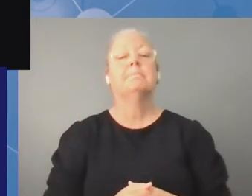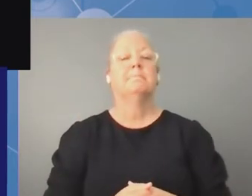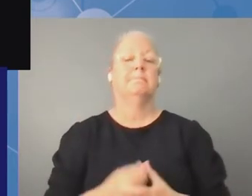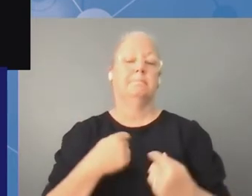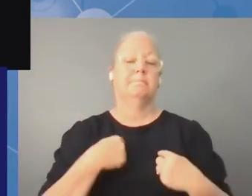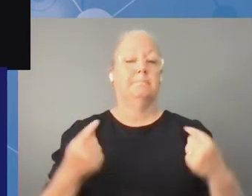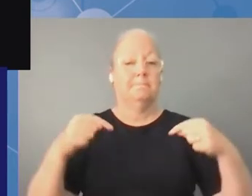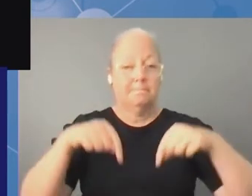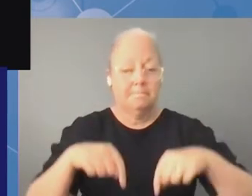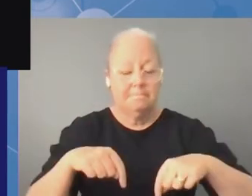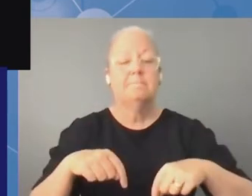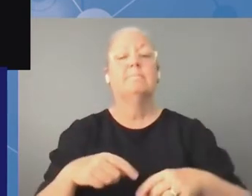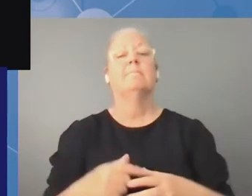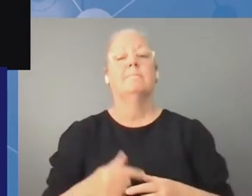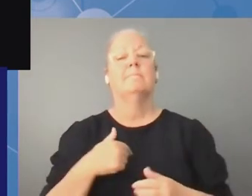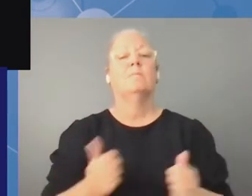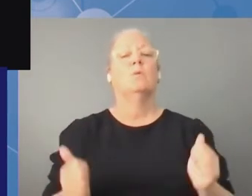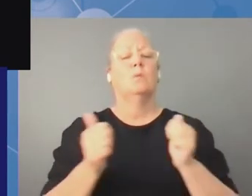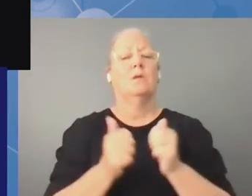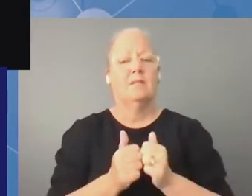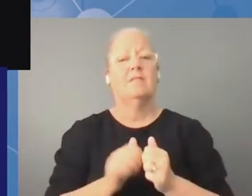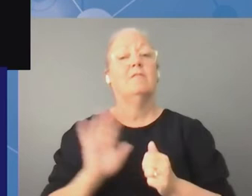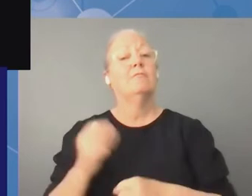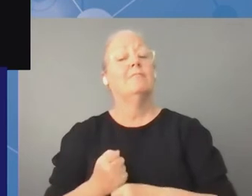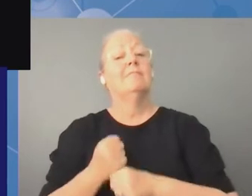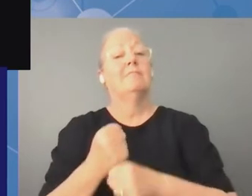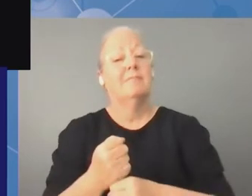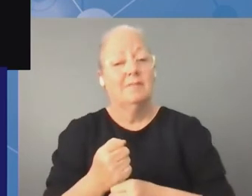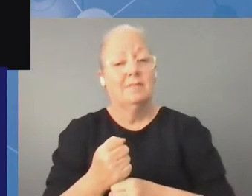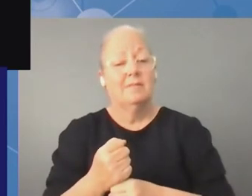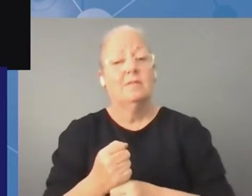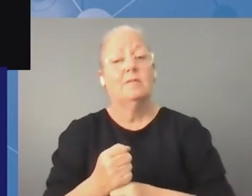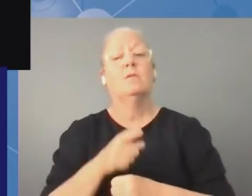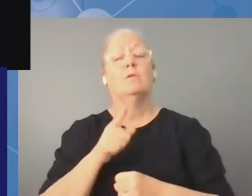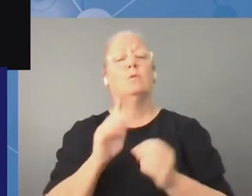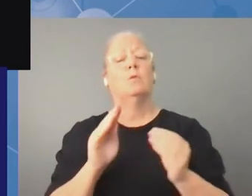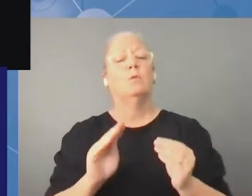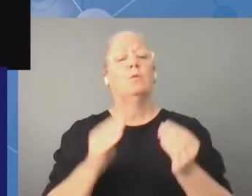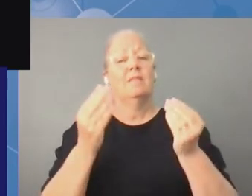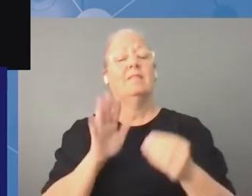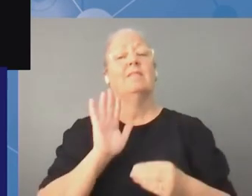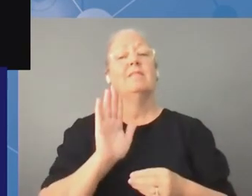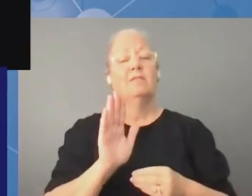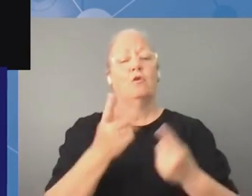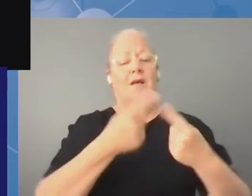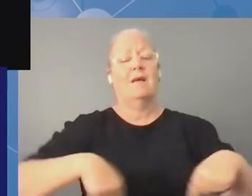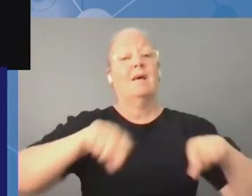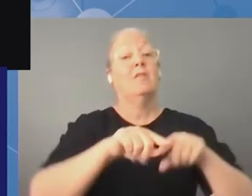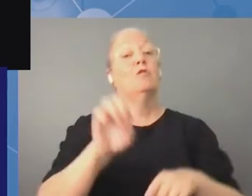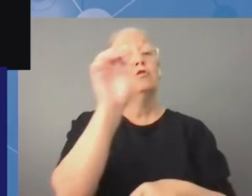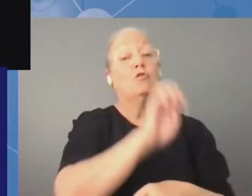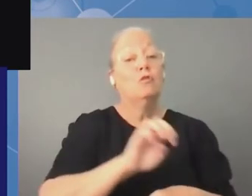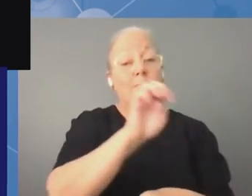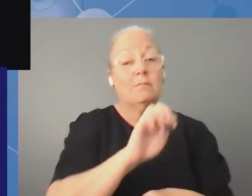شكرا على إمكانية الحديث. اسمي كاترينا، وأتيت من أتيت